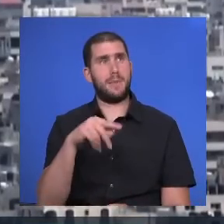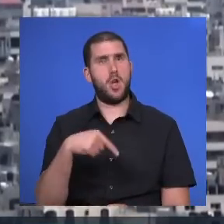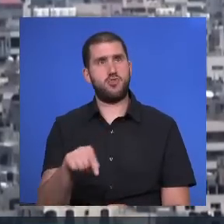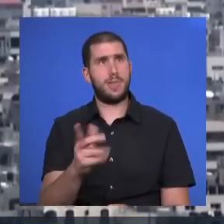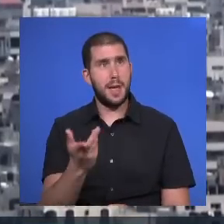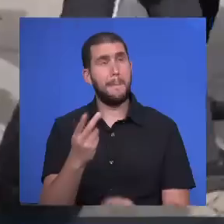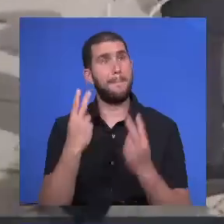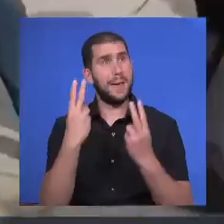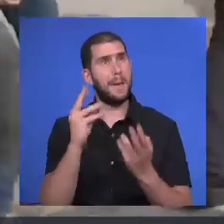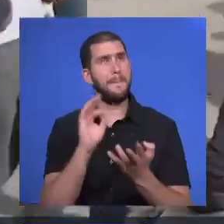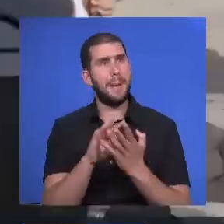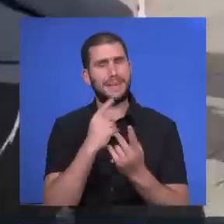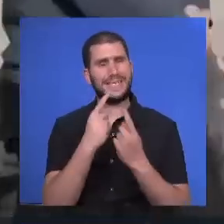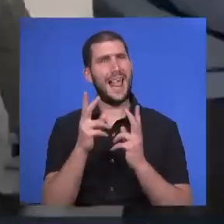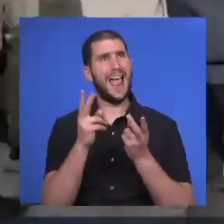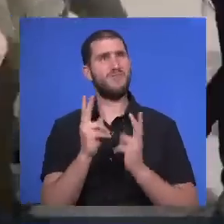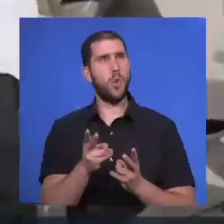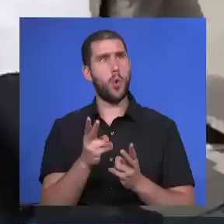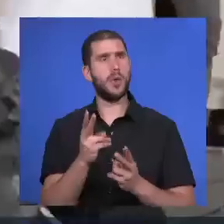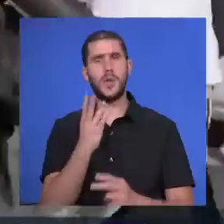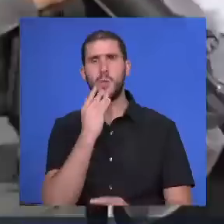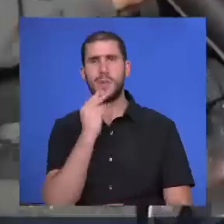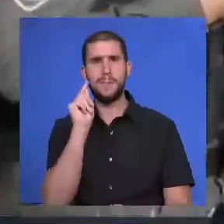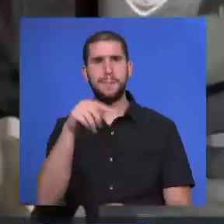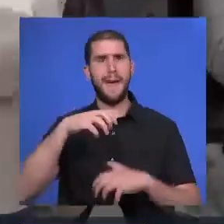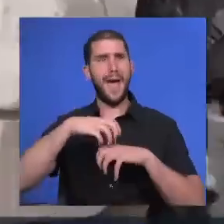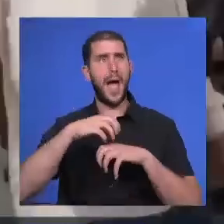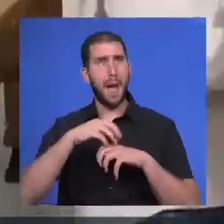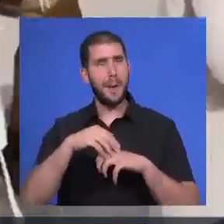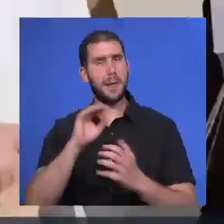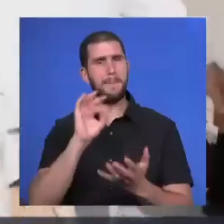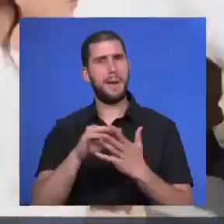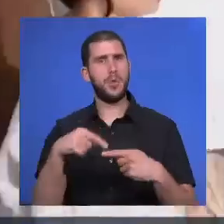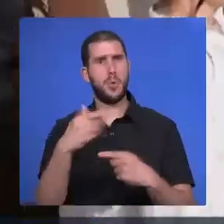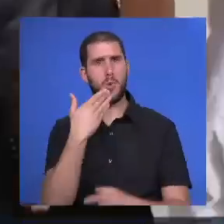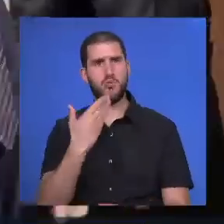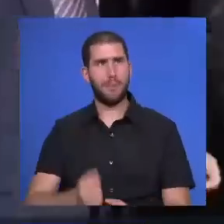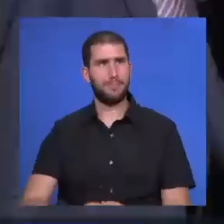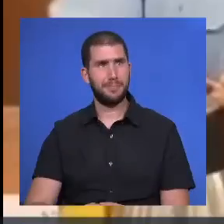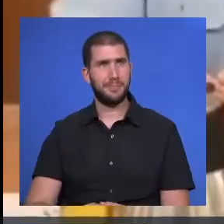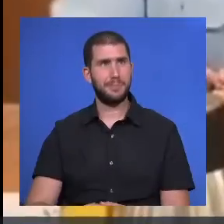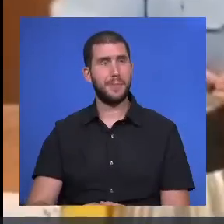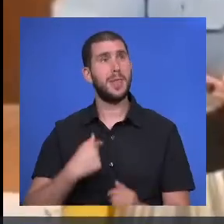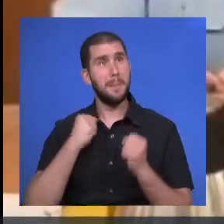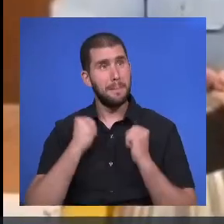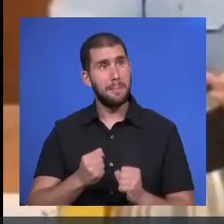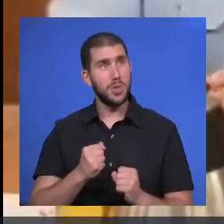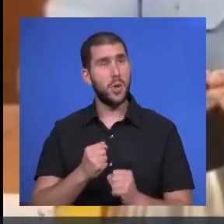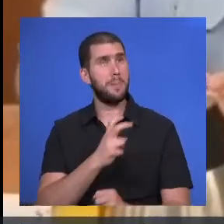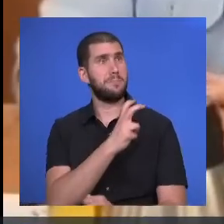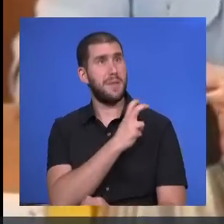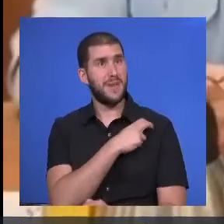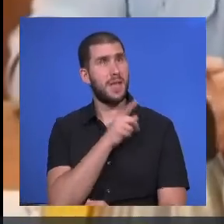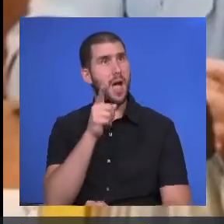כשברקע השיח על האפשרות של עליית יהודים להר הבית במהלך יום ירושלים. מספק אדוני הממס שאתה תעמוד שם